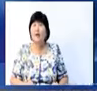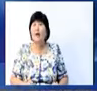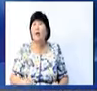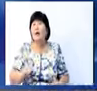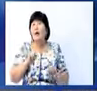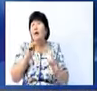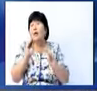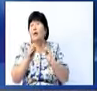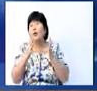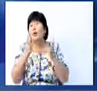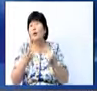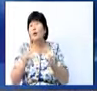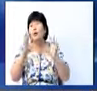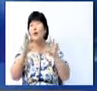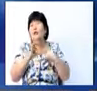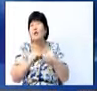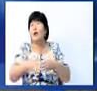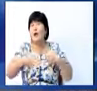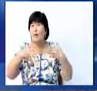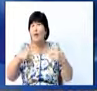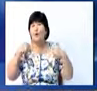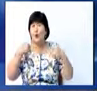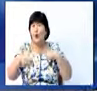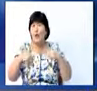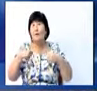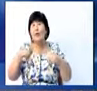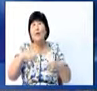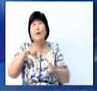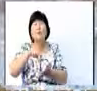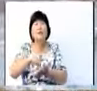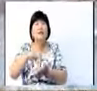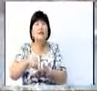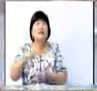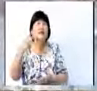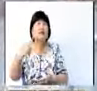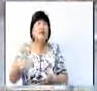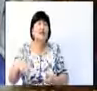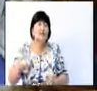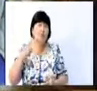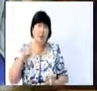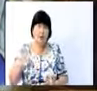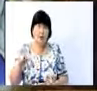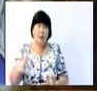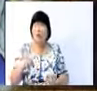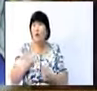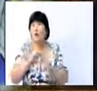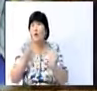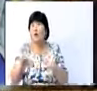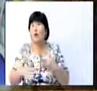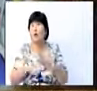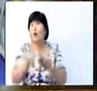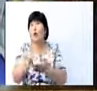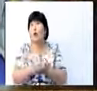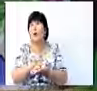Хендмейки рынка. Дню Конституции провели большую ярмарку. В ярмарке приняли участие 20 мастеров. К слову, при поддержке